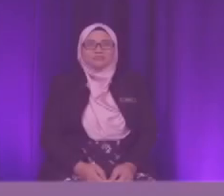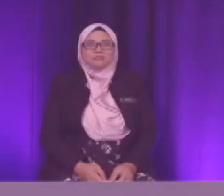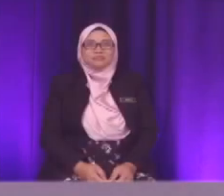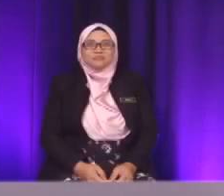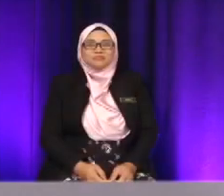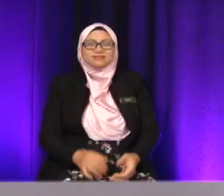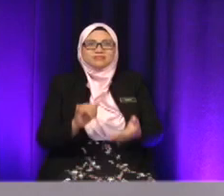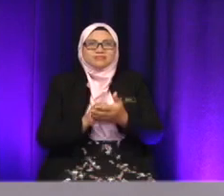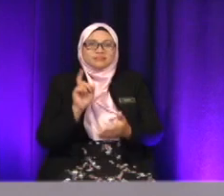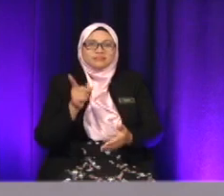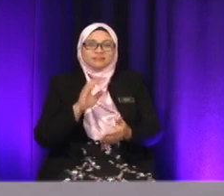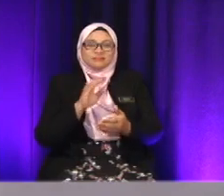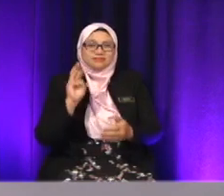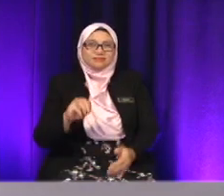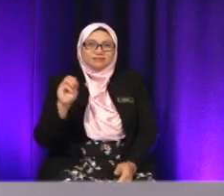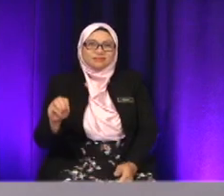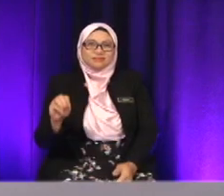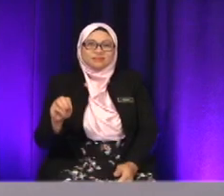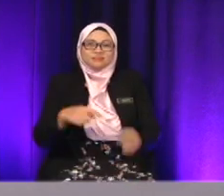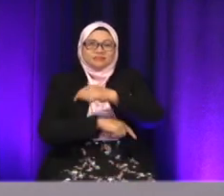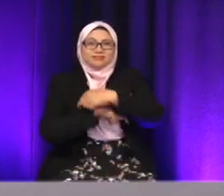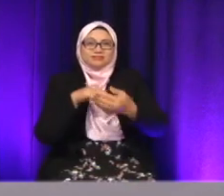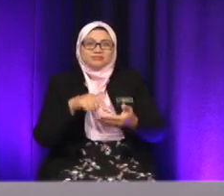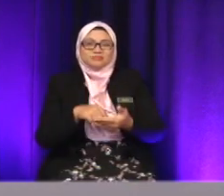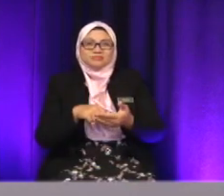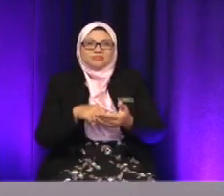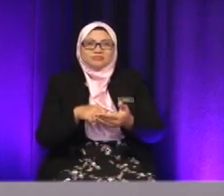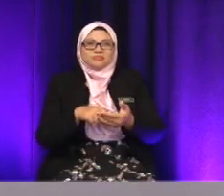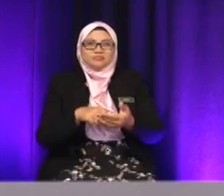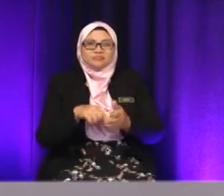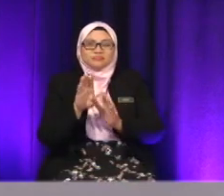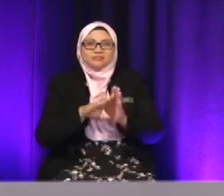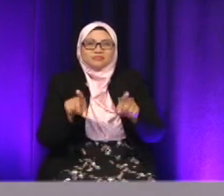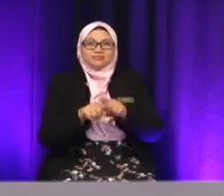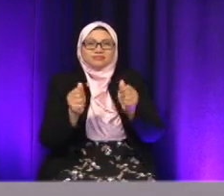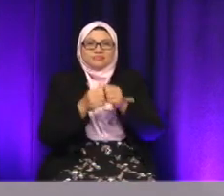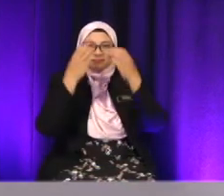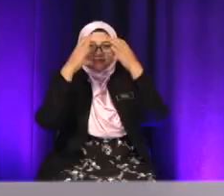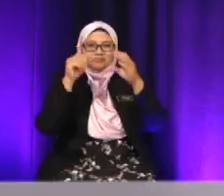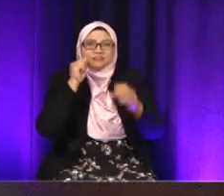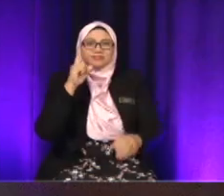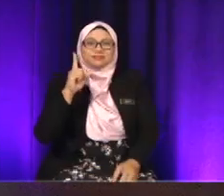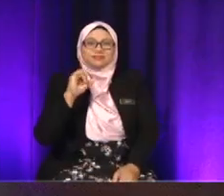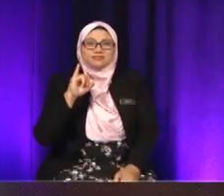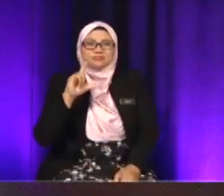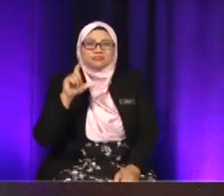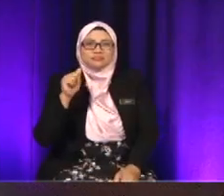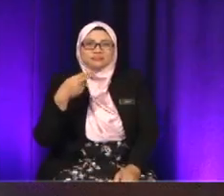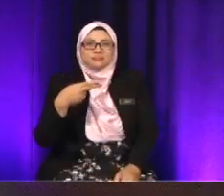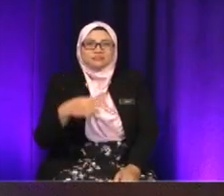itu dia murid-murid hari ini kita berpeluang untuk belajar bersama dengan Cikgu adalah